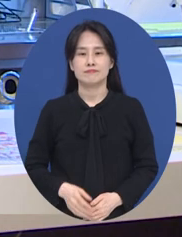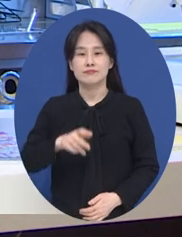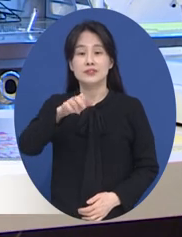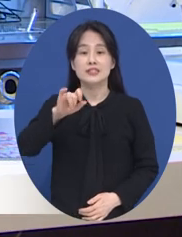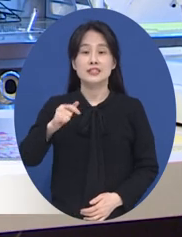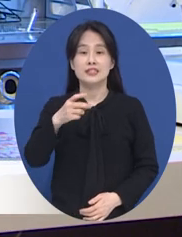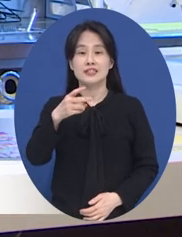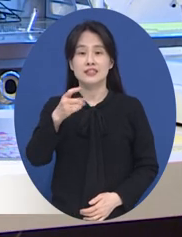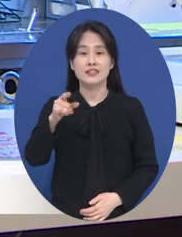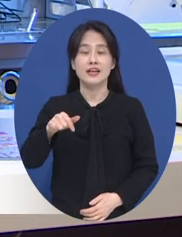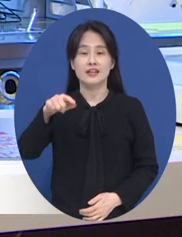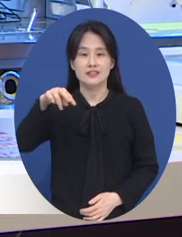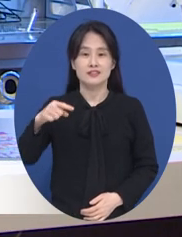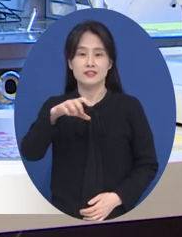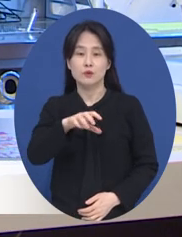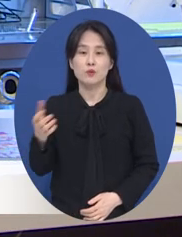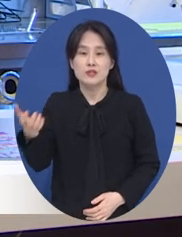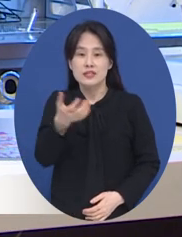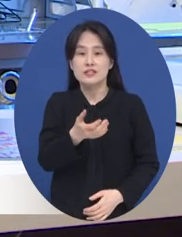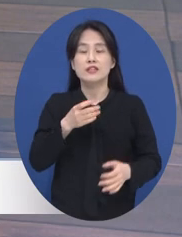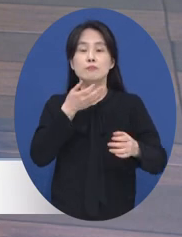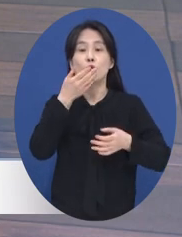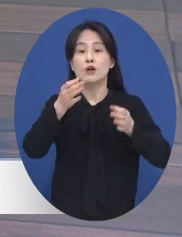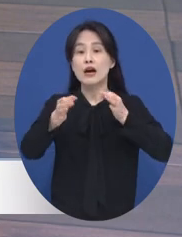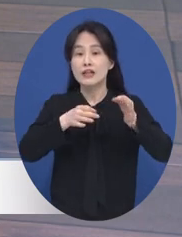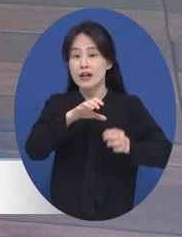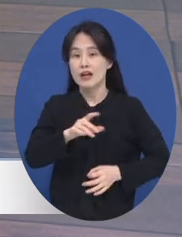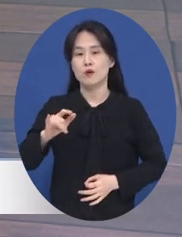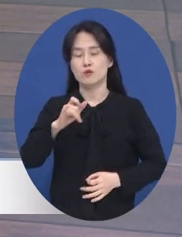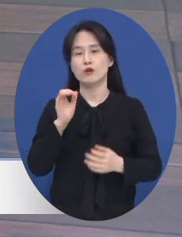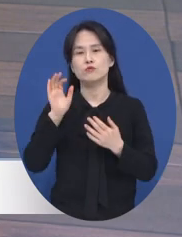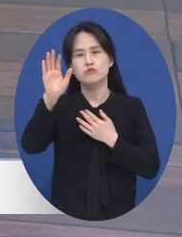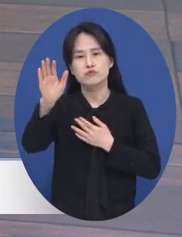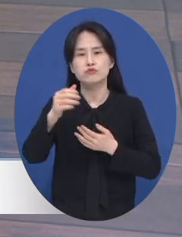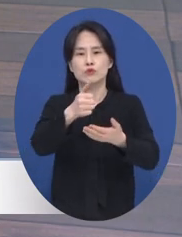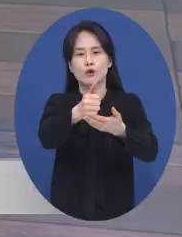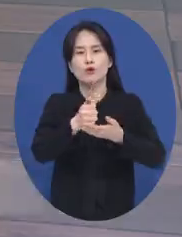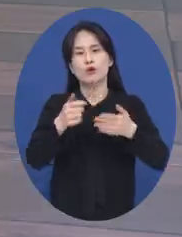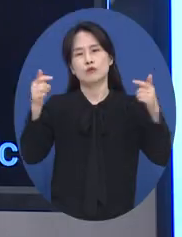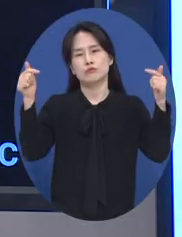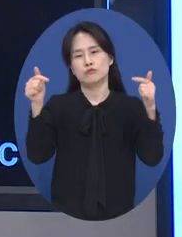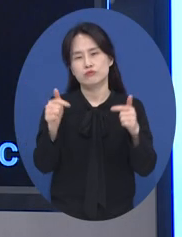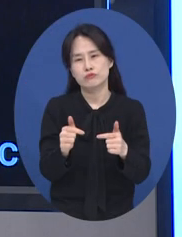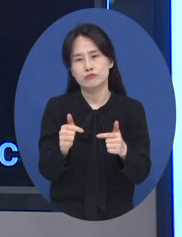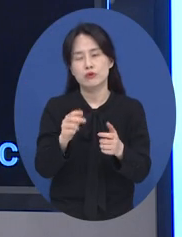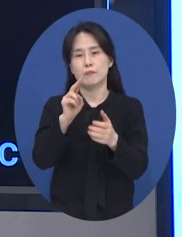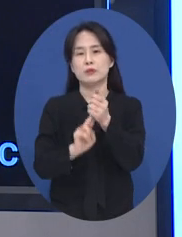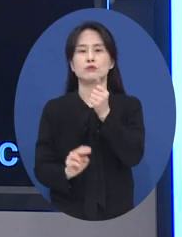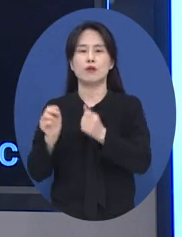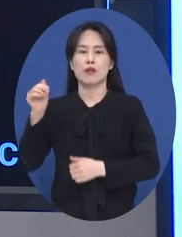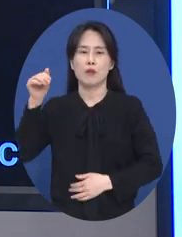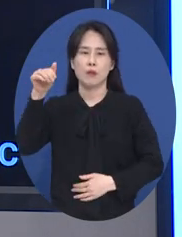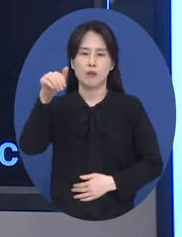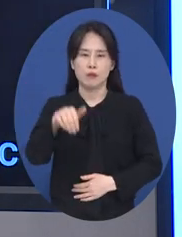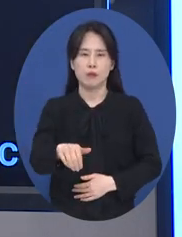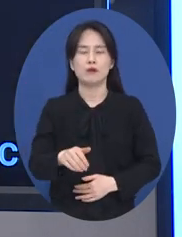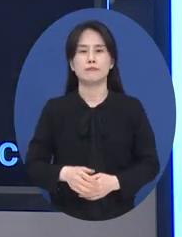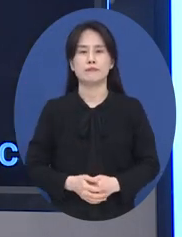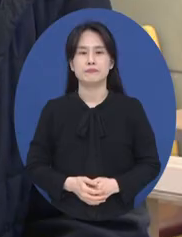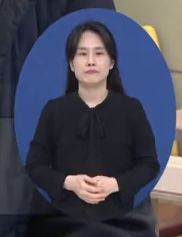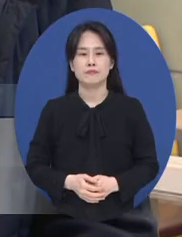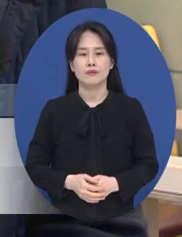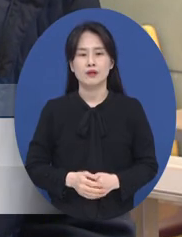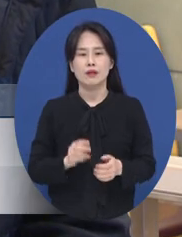킨텍스에 입점한 한 음식점 입니다 후론 알고 이후 매장을 찾는 손님이 줄면서 매출이 뚝 떨어졌습니다